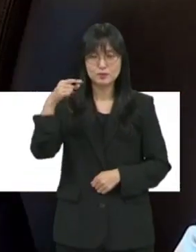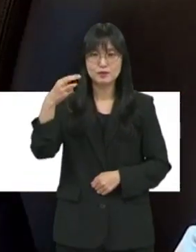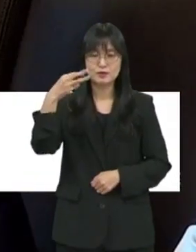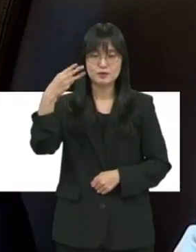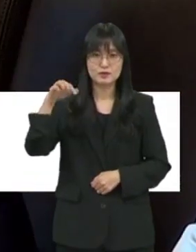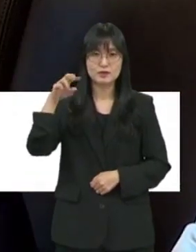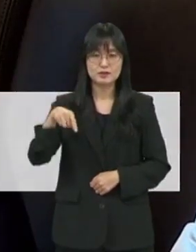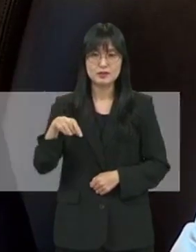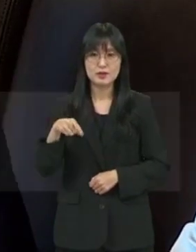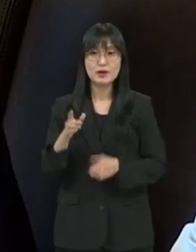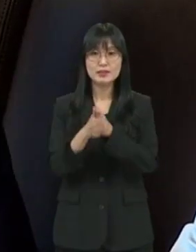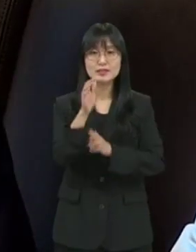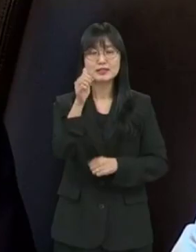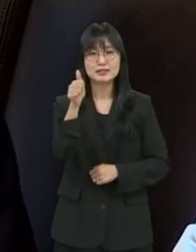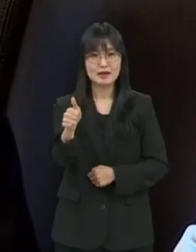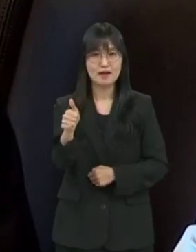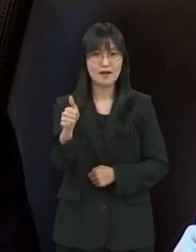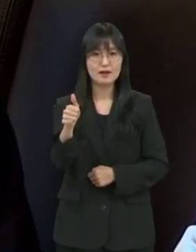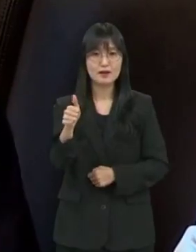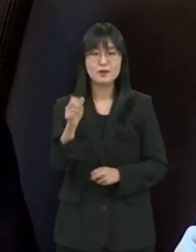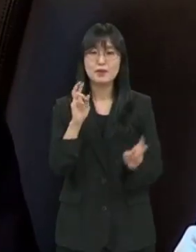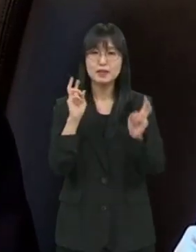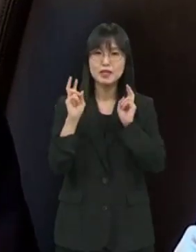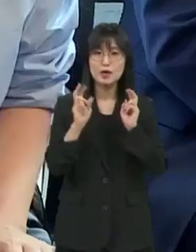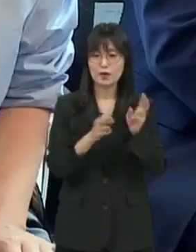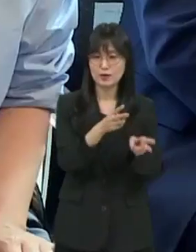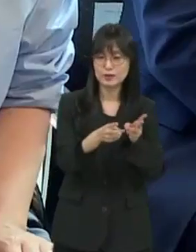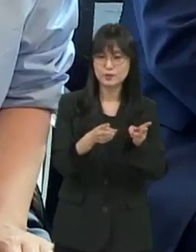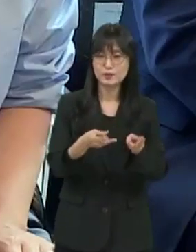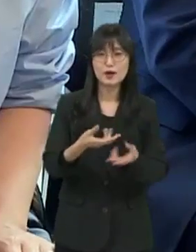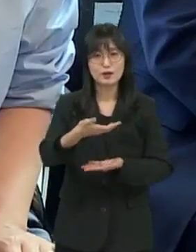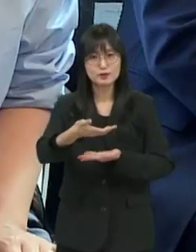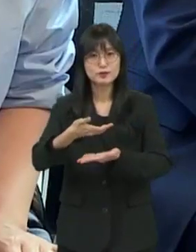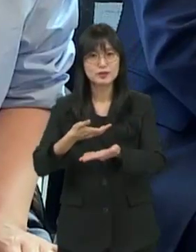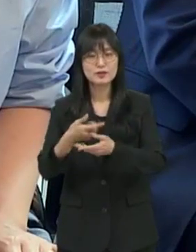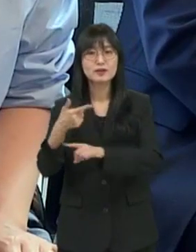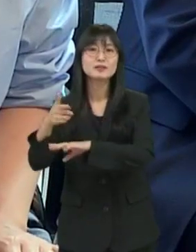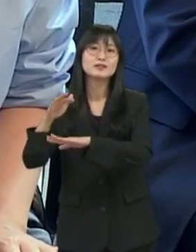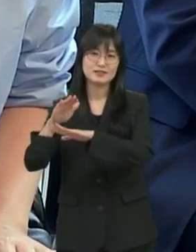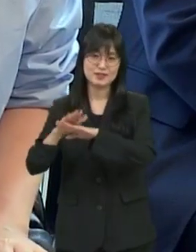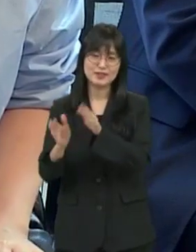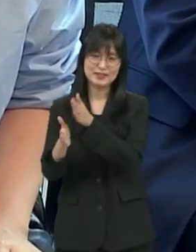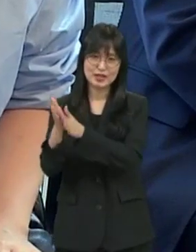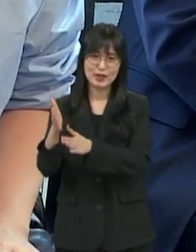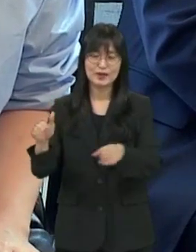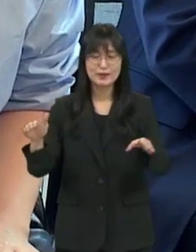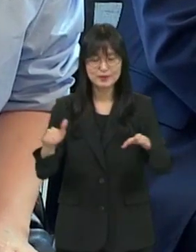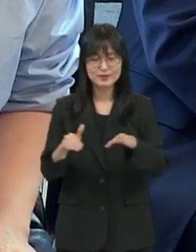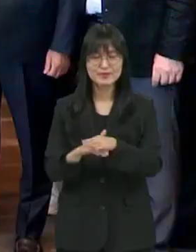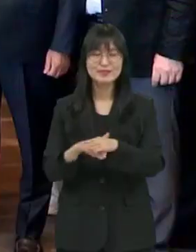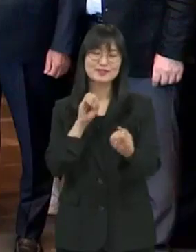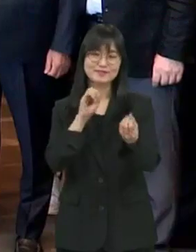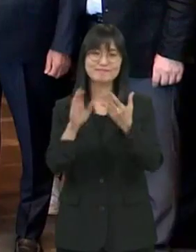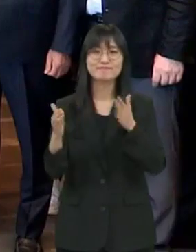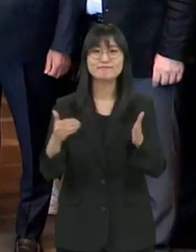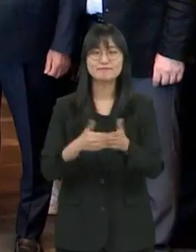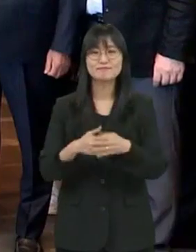장은 텔 씨가 기업과 산업 무역 모든 분에서 대전시와 협력하겠다고 했습니다